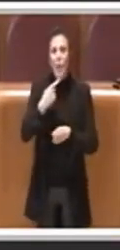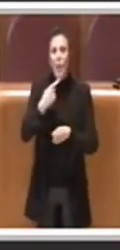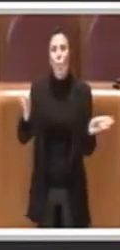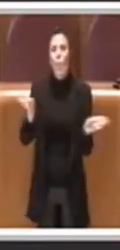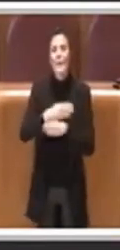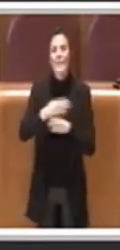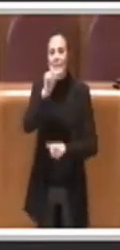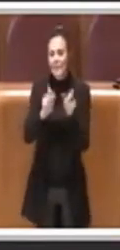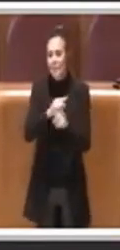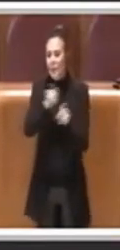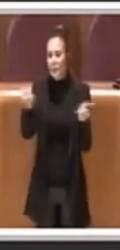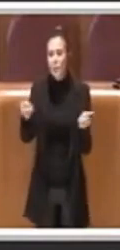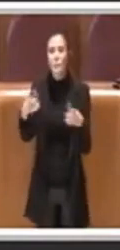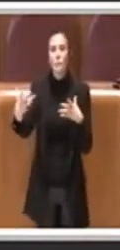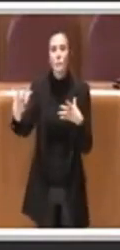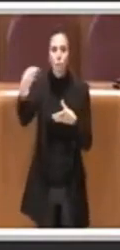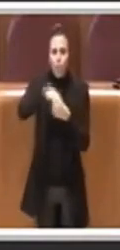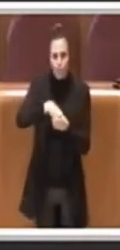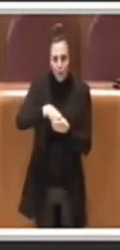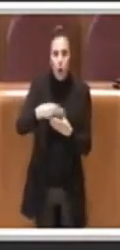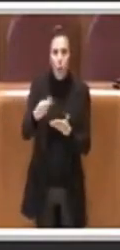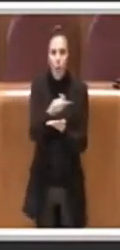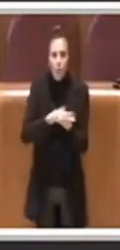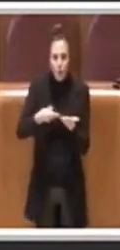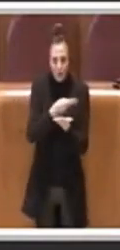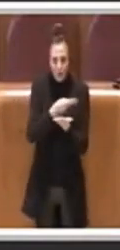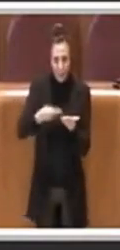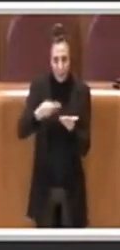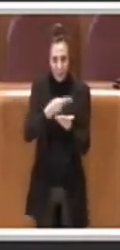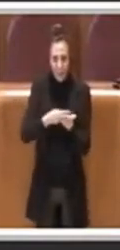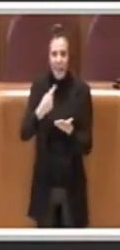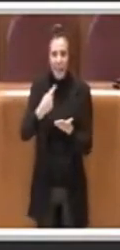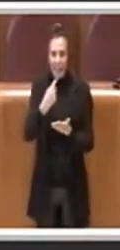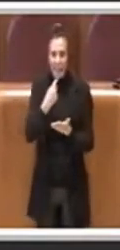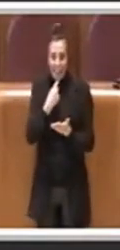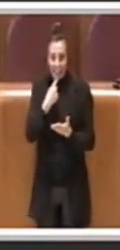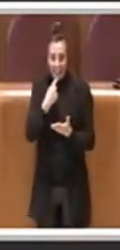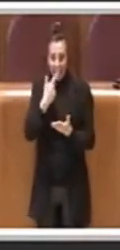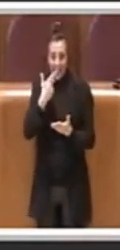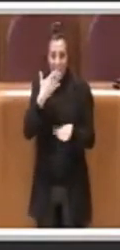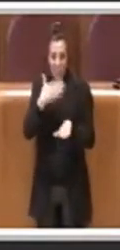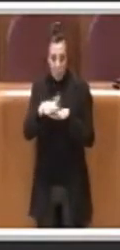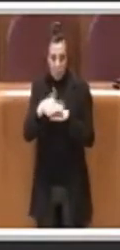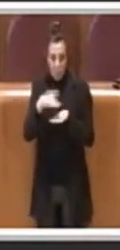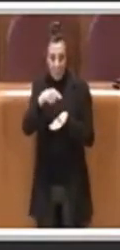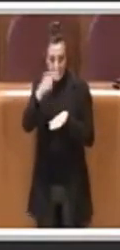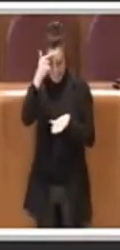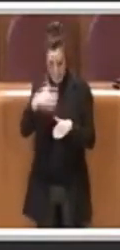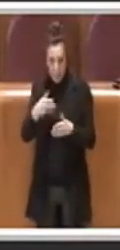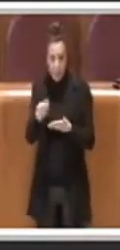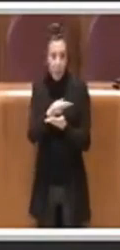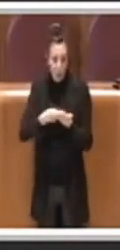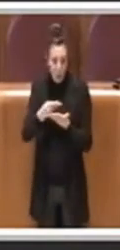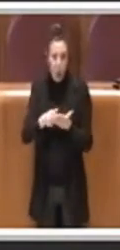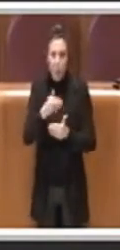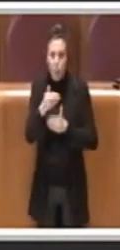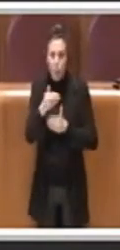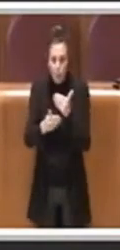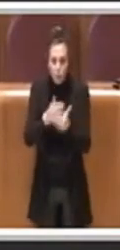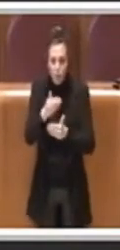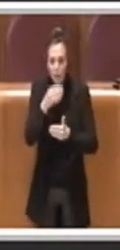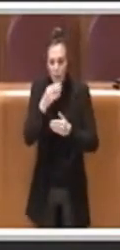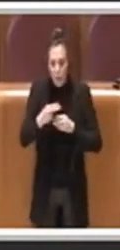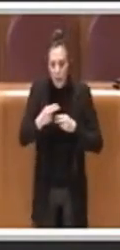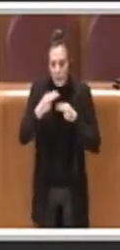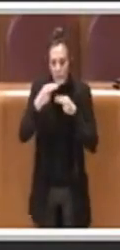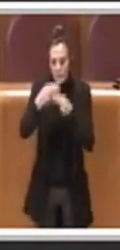progettazione in un processo canonico per chi ha detto questi lavori sa che la progettazione un processo ahimé sequenziale ovvero